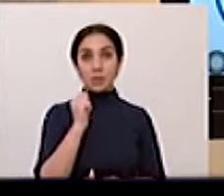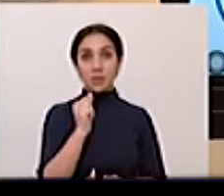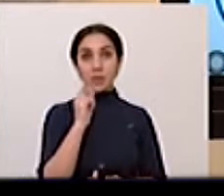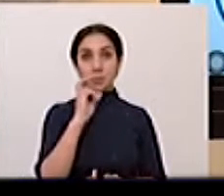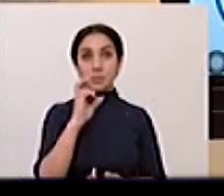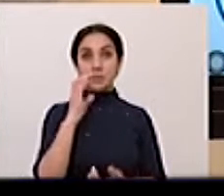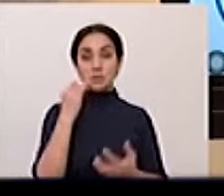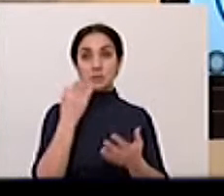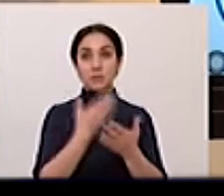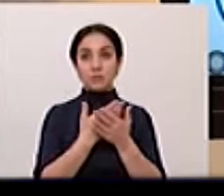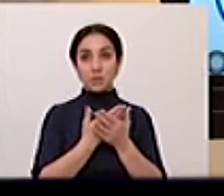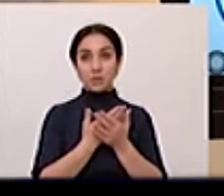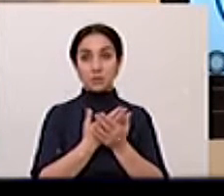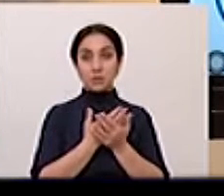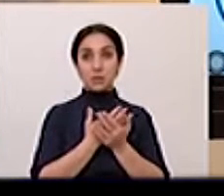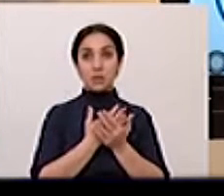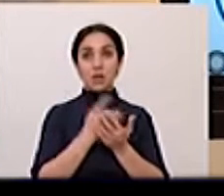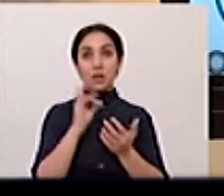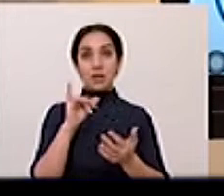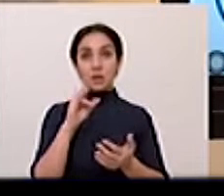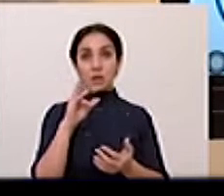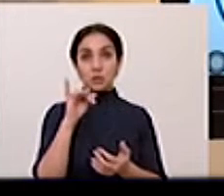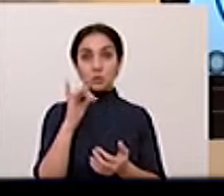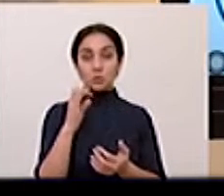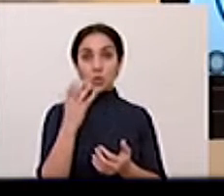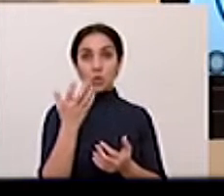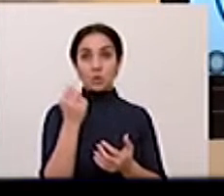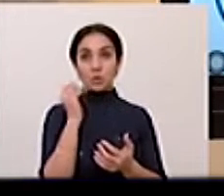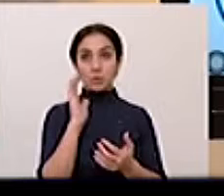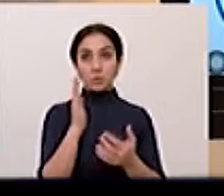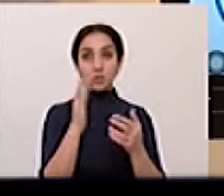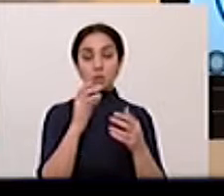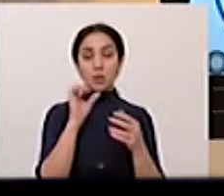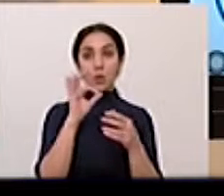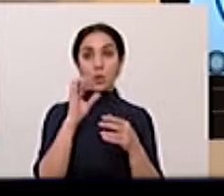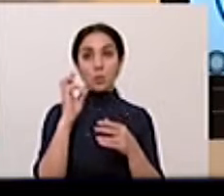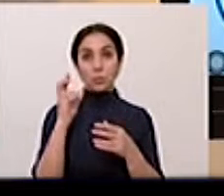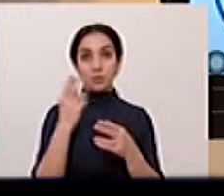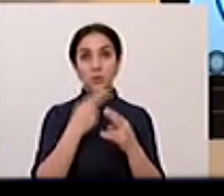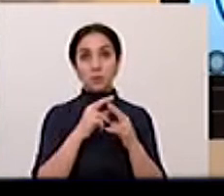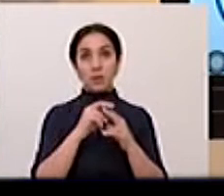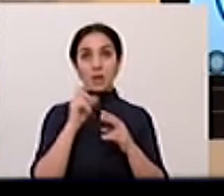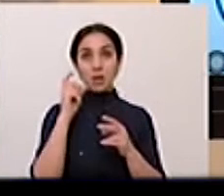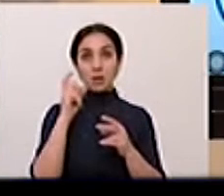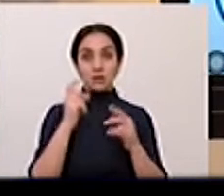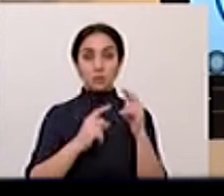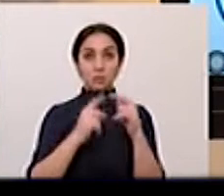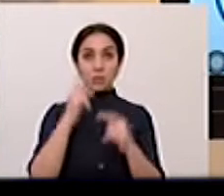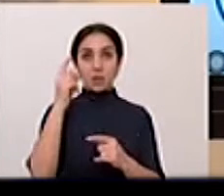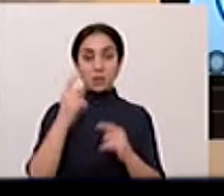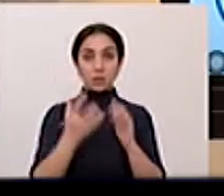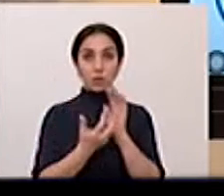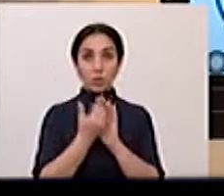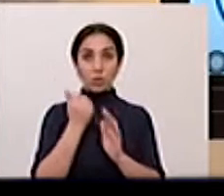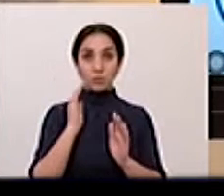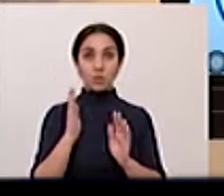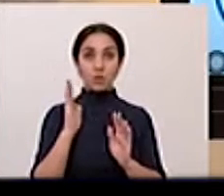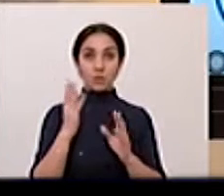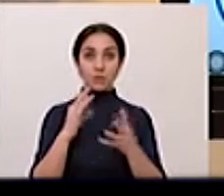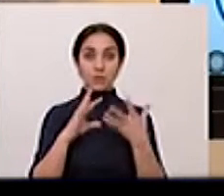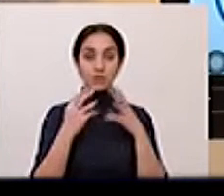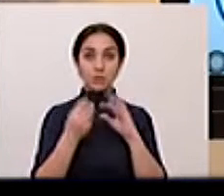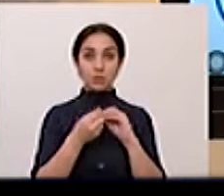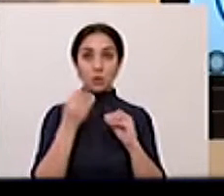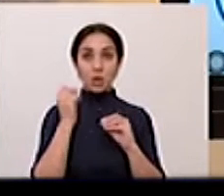AB sifatida radiusini oladigan bo'lsak, OB sifatida h balandlikni olamiz. Va